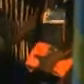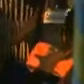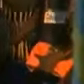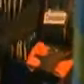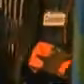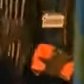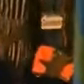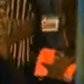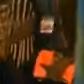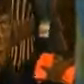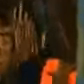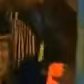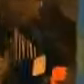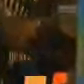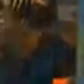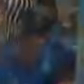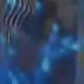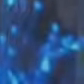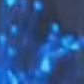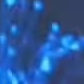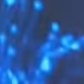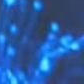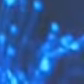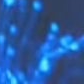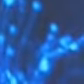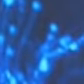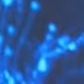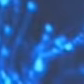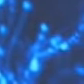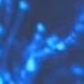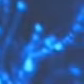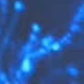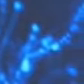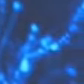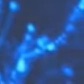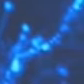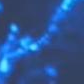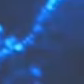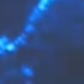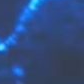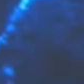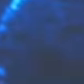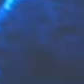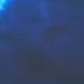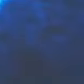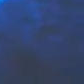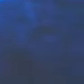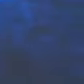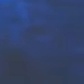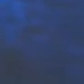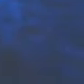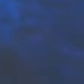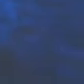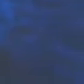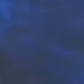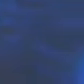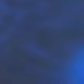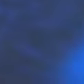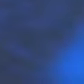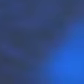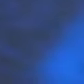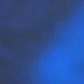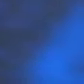j'étais déjà béni ah c'est toi ce soir nous revenons à les et